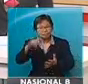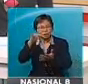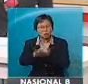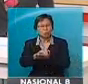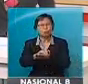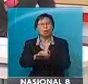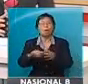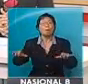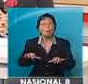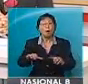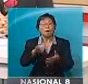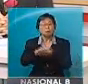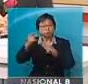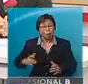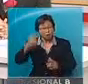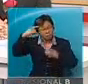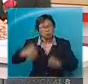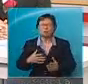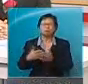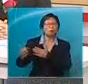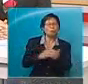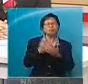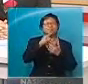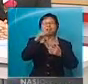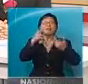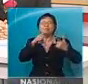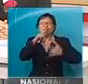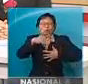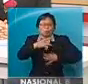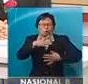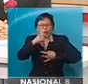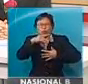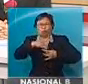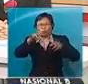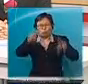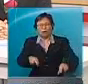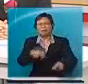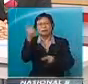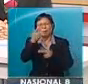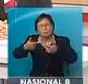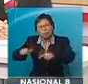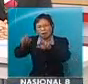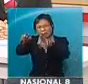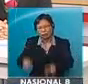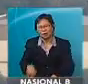akan dibuat sungguh pun ia tidak popular demi melindungi rakyat daripada kesengsaraan akibat